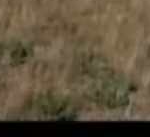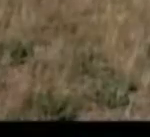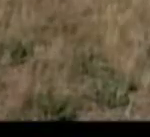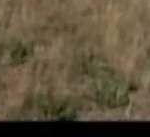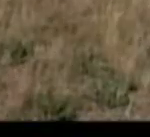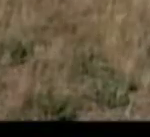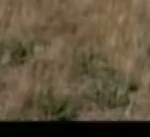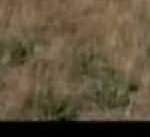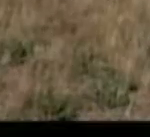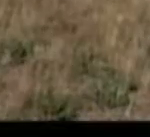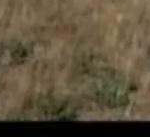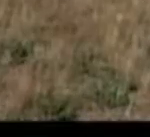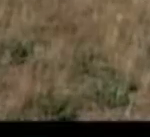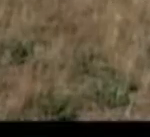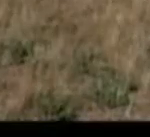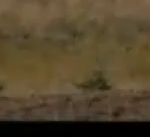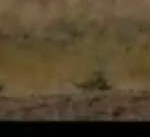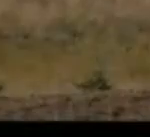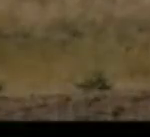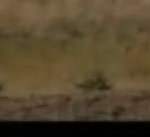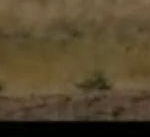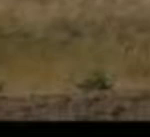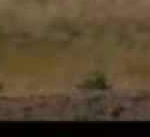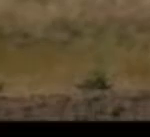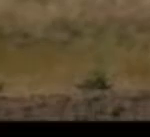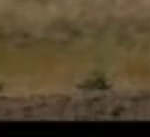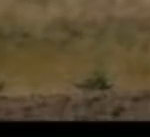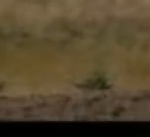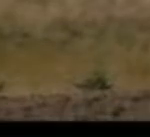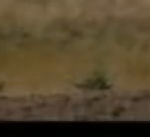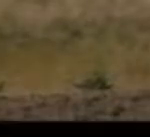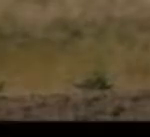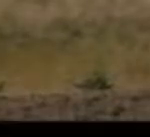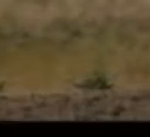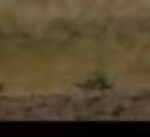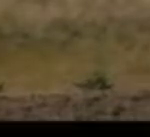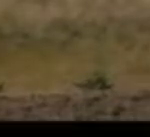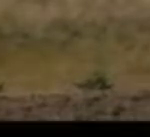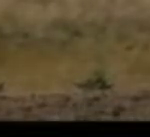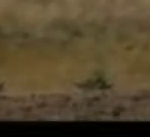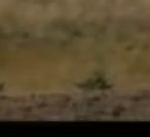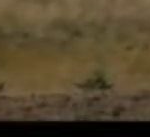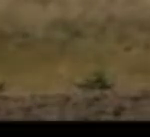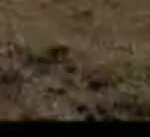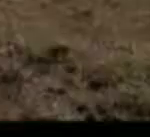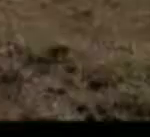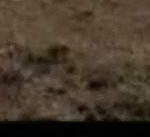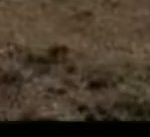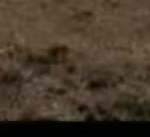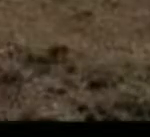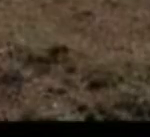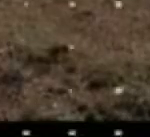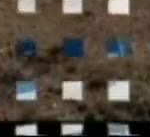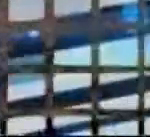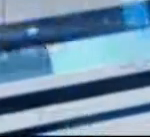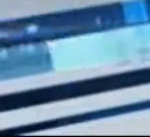Комитет ООН одобрил резолюцию по Семипалатинскому ядерному полигону. Принятие документа запланировано на декабрь текущего